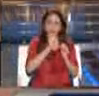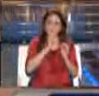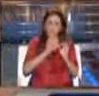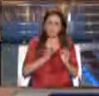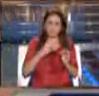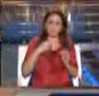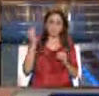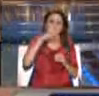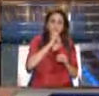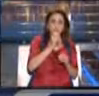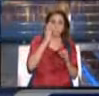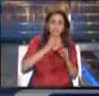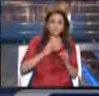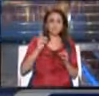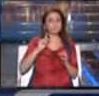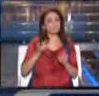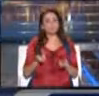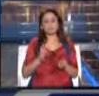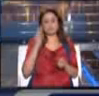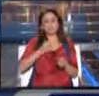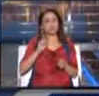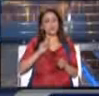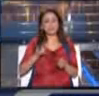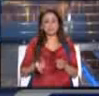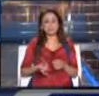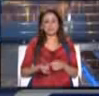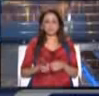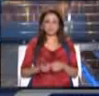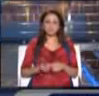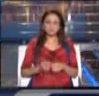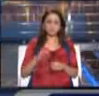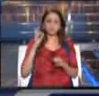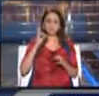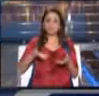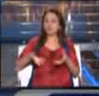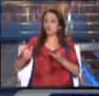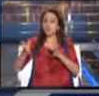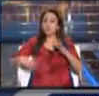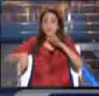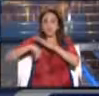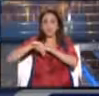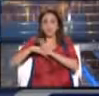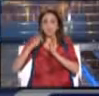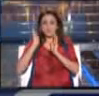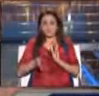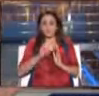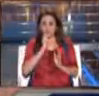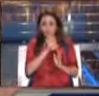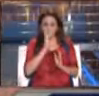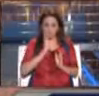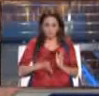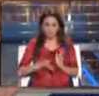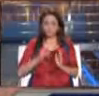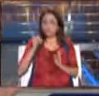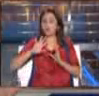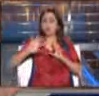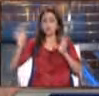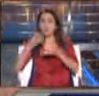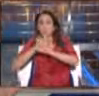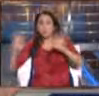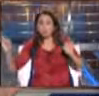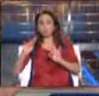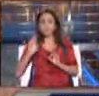خريج اعلام. لا لا لا انا مفهوم كل ده مفهوم. انا بتكلم على هل كل لاعب كره يصلح ان يكون اعلاميا؟ ولا كل خريج كليه اعلام